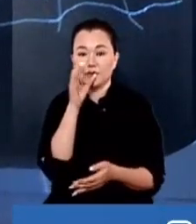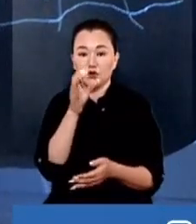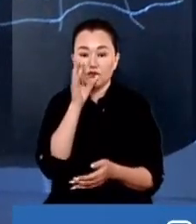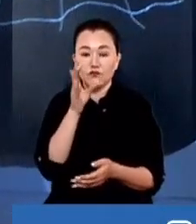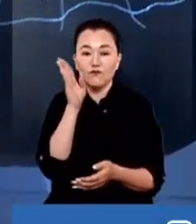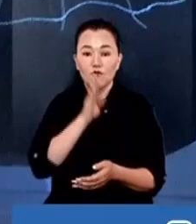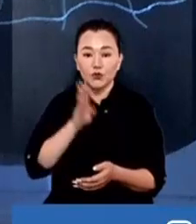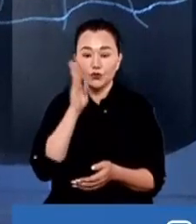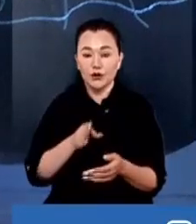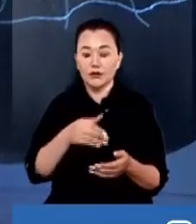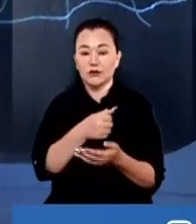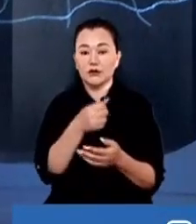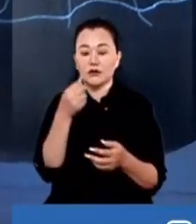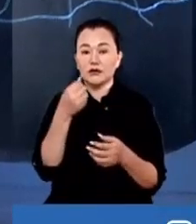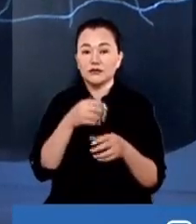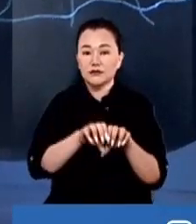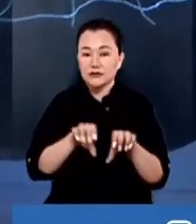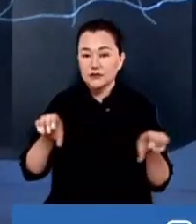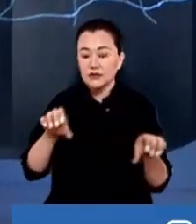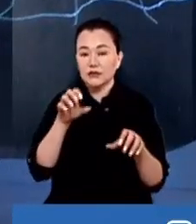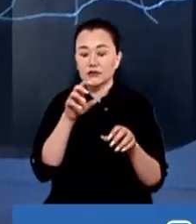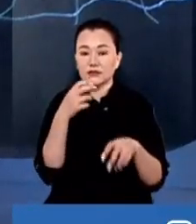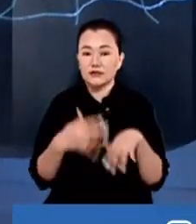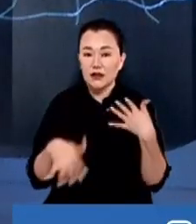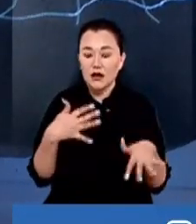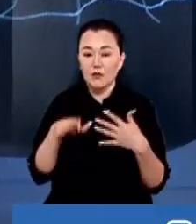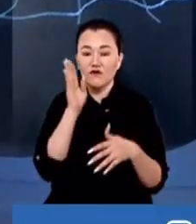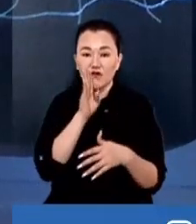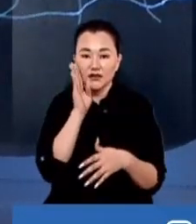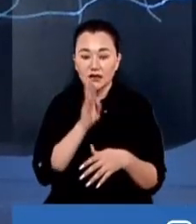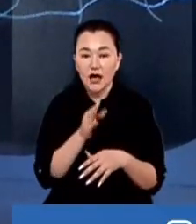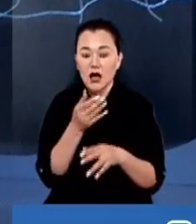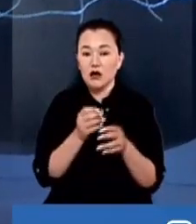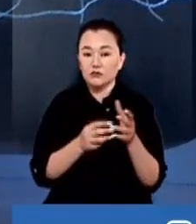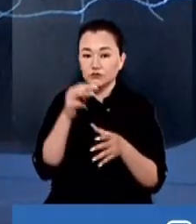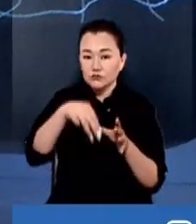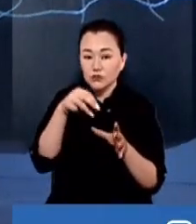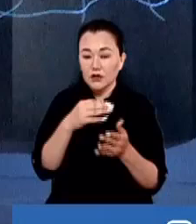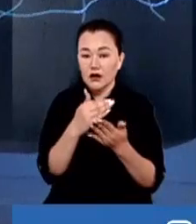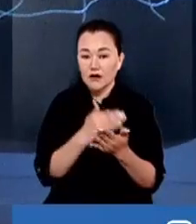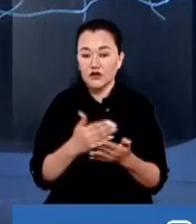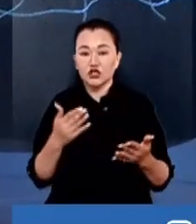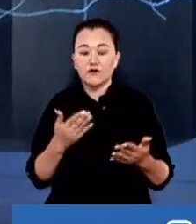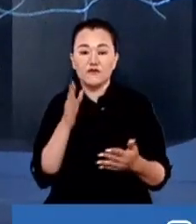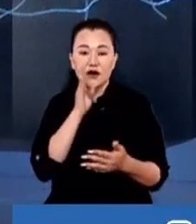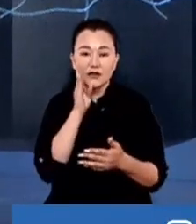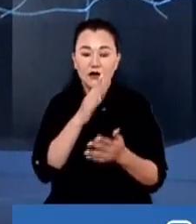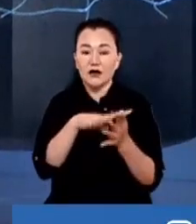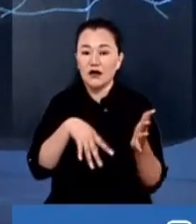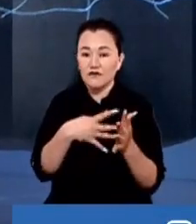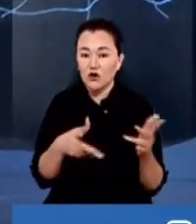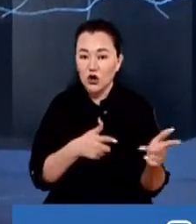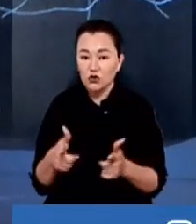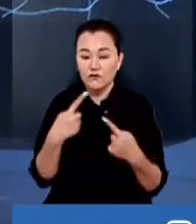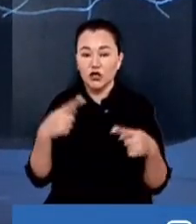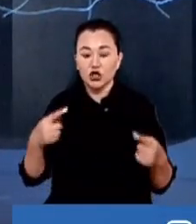воду. Набор в трубах слабый. Городское коммунальное предприятие оповестило о графике подачи живительной влаги. Однако в